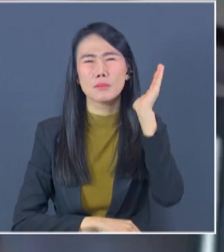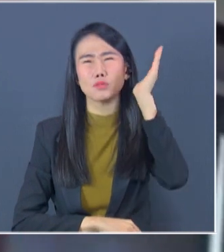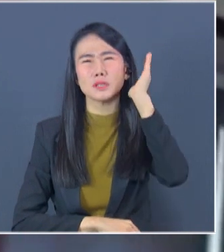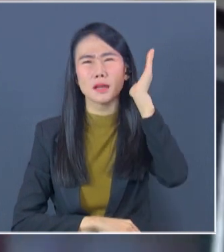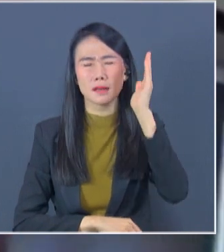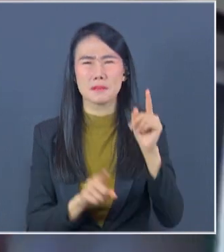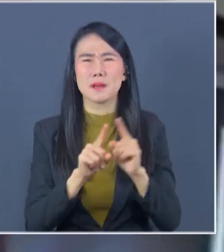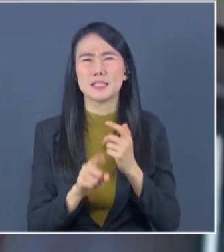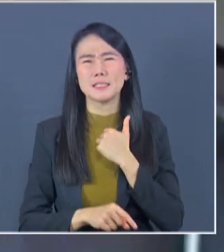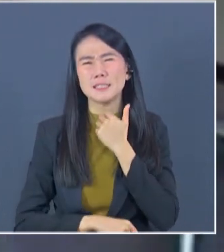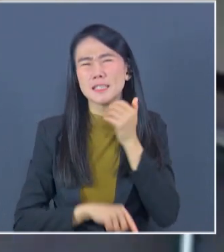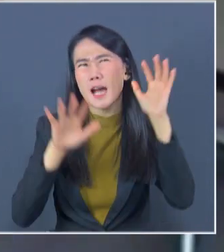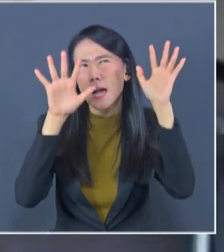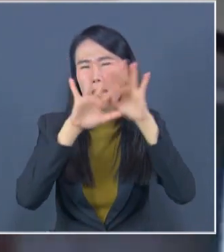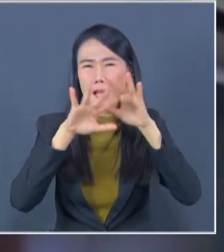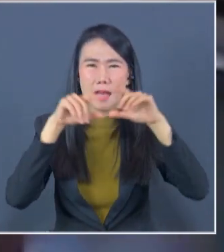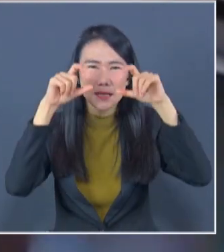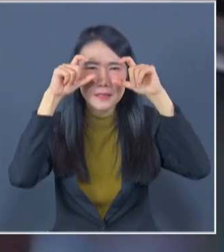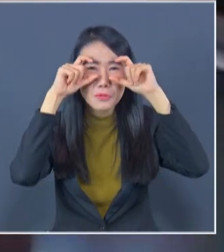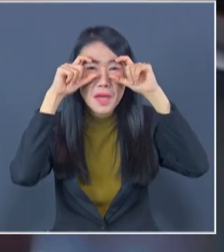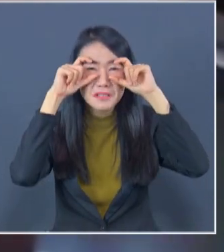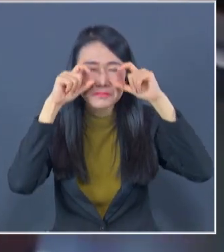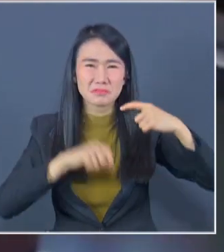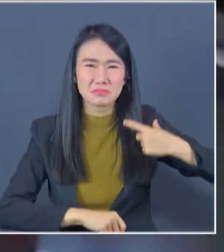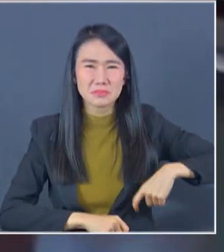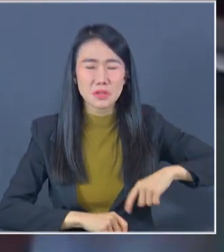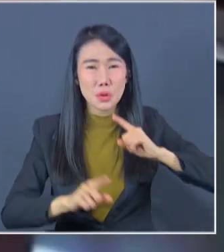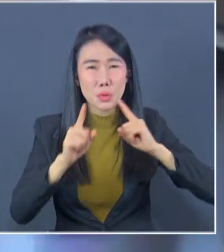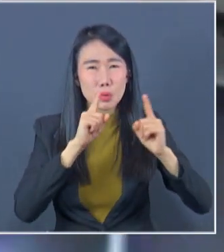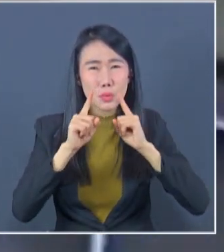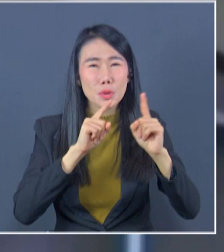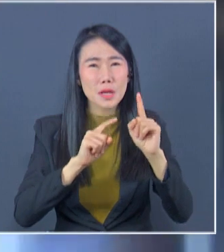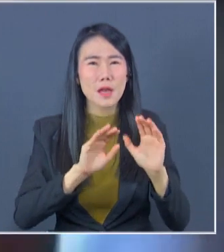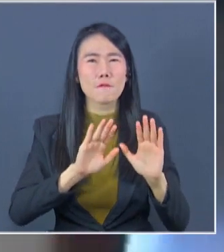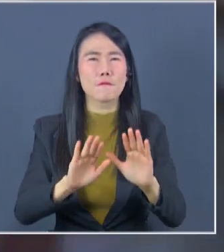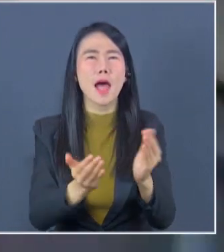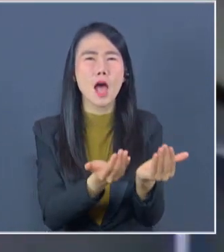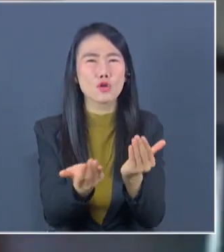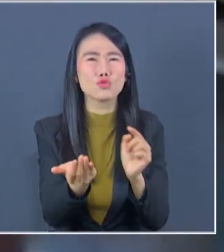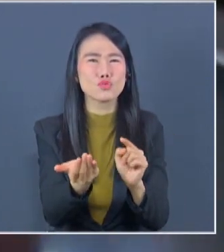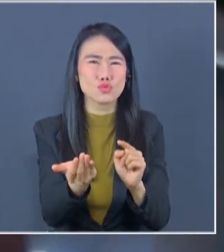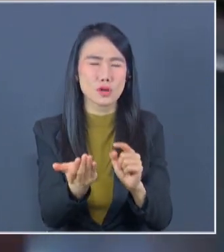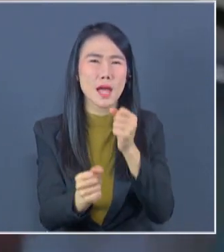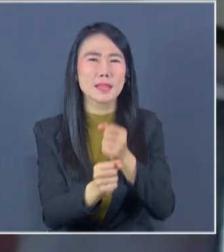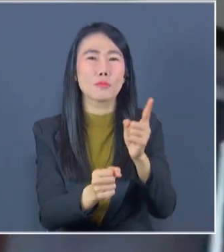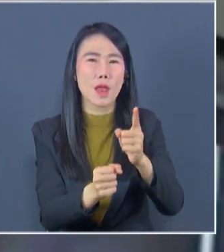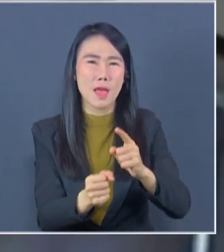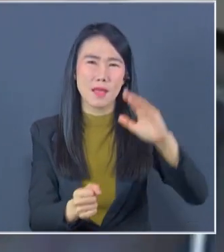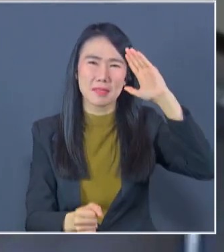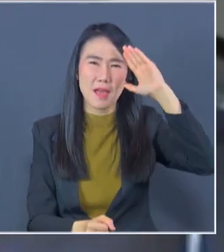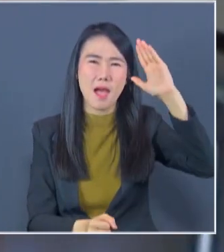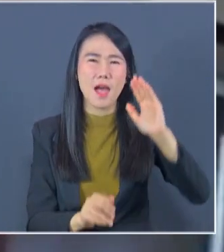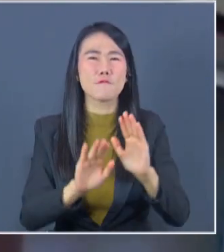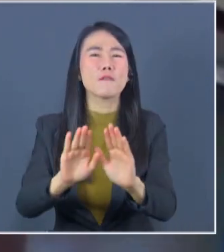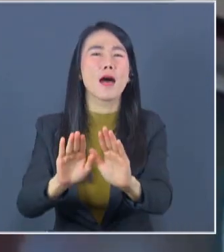เขาบอกเสียงเนี่ยคล้ายๆกับคุณชูวิทย์เลยพูดคุยเรื่องการฝากลูกชายเข้ารับราชการทหารพร้อมกับระบุข้อ